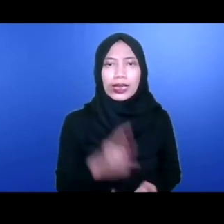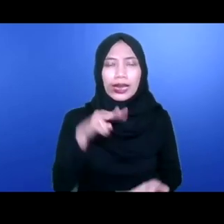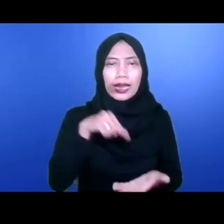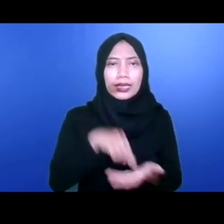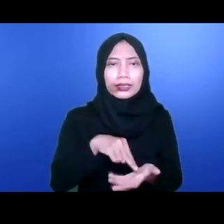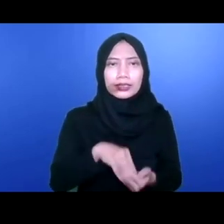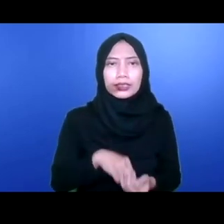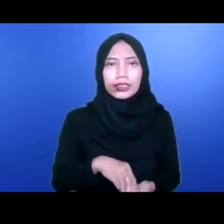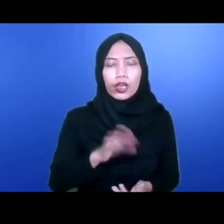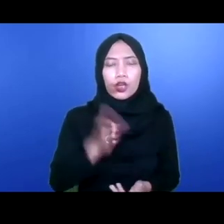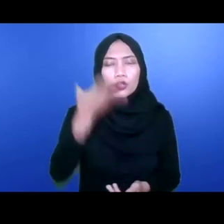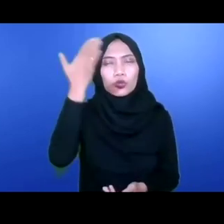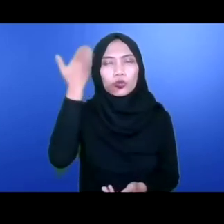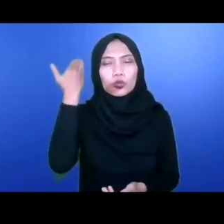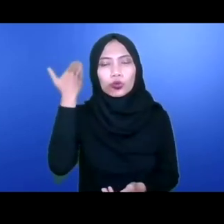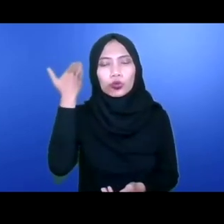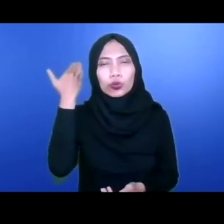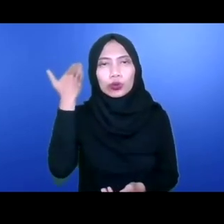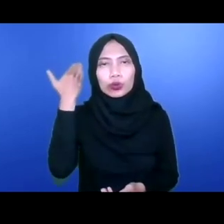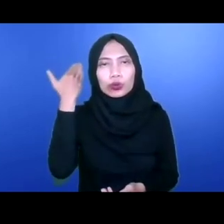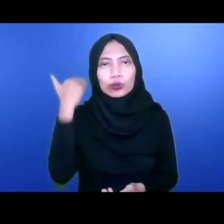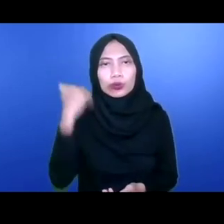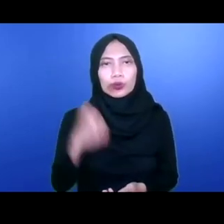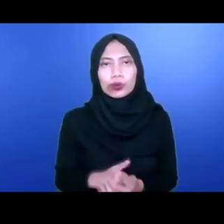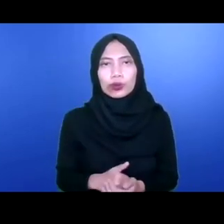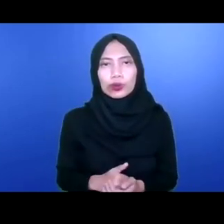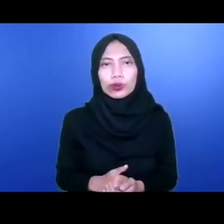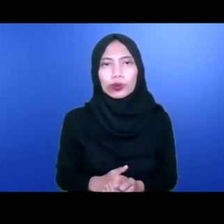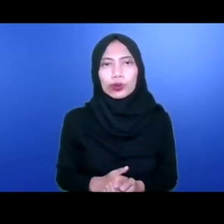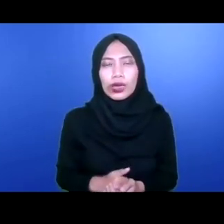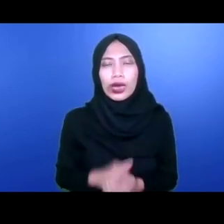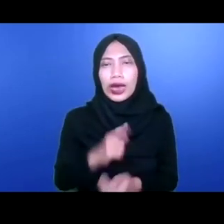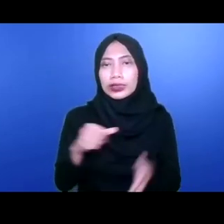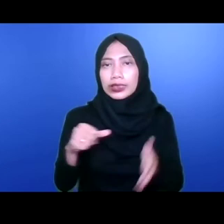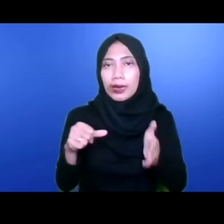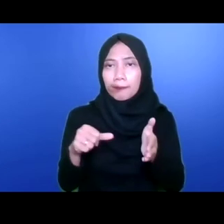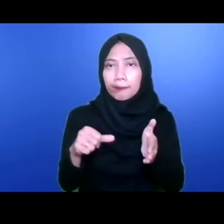waktu pertama kali pilot agent banking termasuk pilot Bansos menggunakan HP.